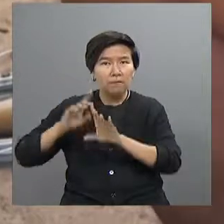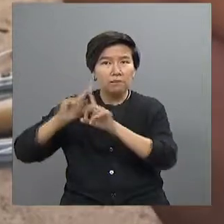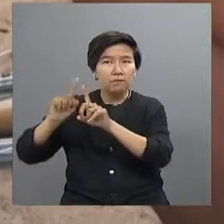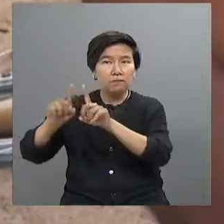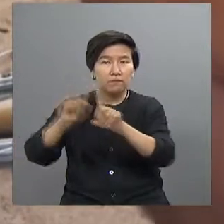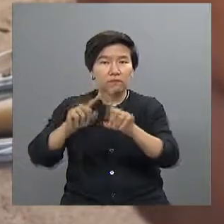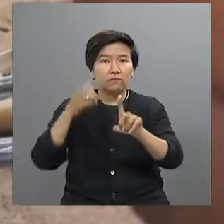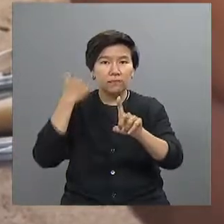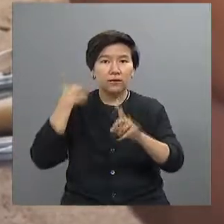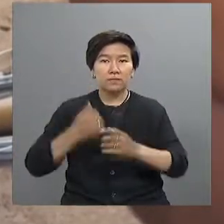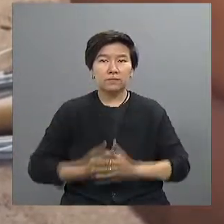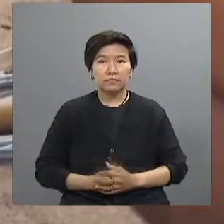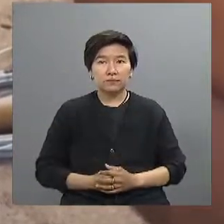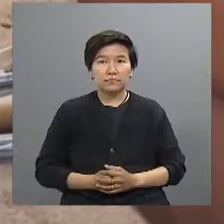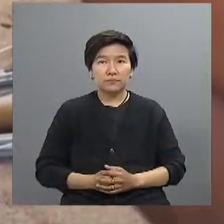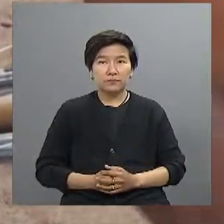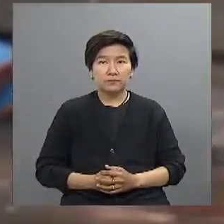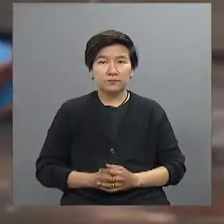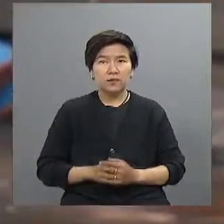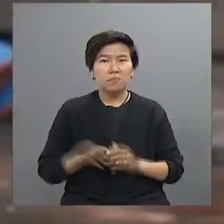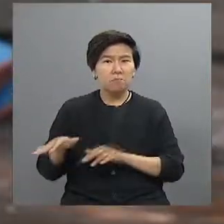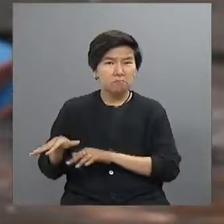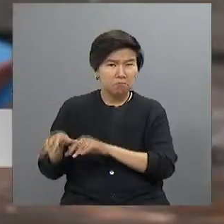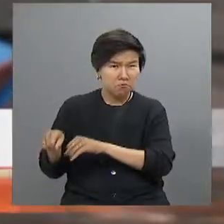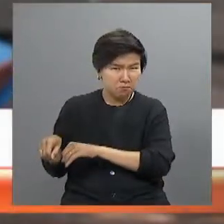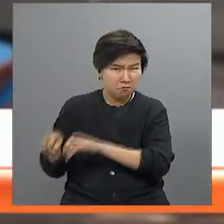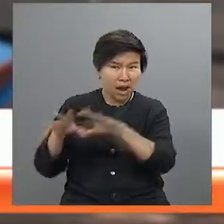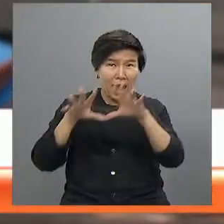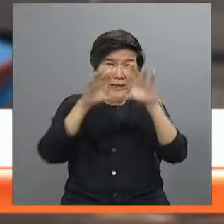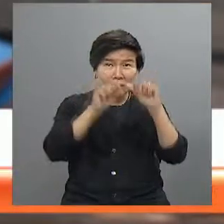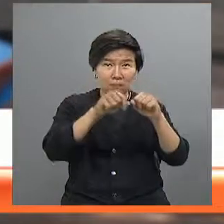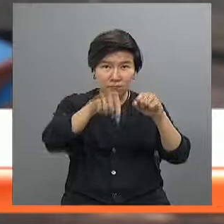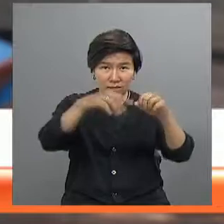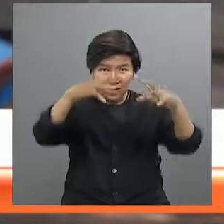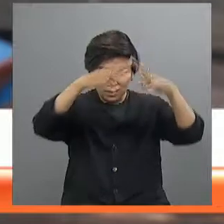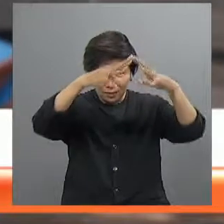ป เวลาไปจับปลามันจะมีสมมติว่า